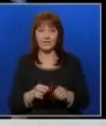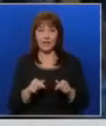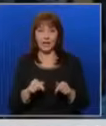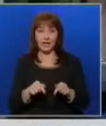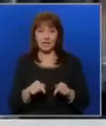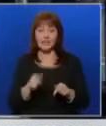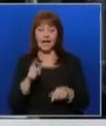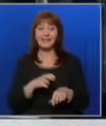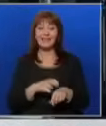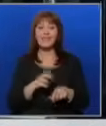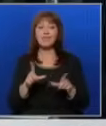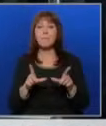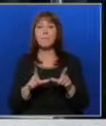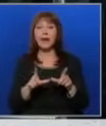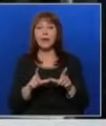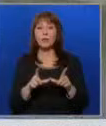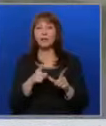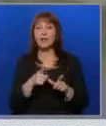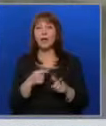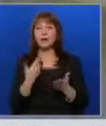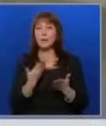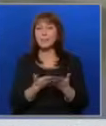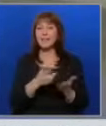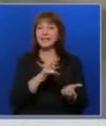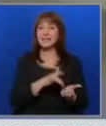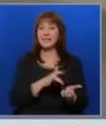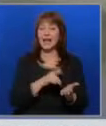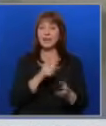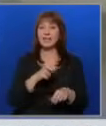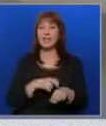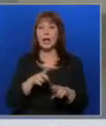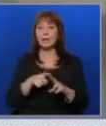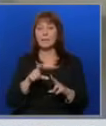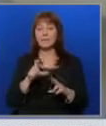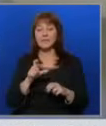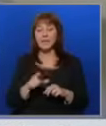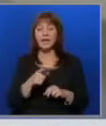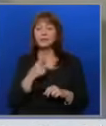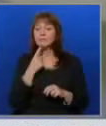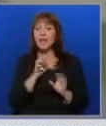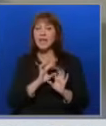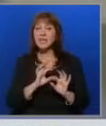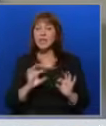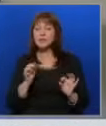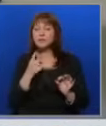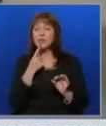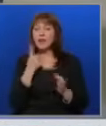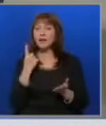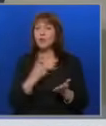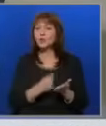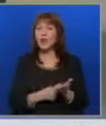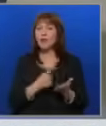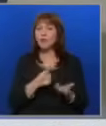към Деси Маркова, която е пред централата на движението. Деси, ясно ли е какво наложи рокадата на върха на ДПС?